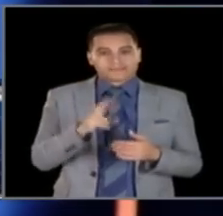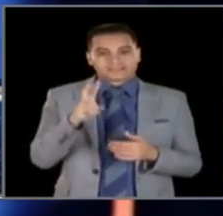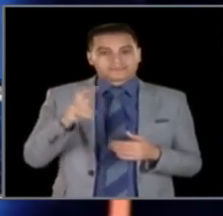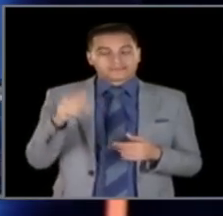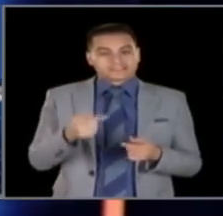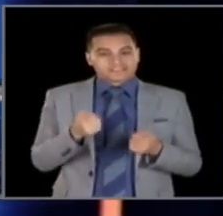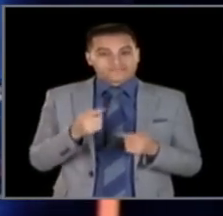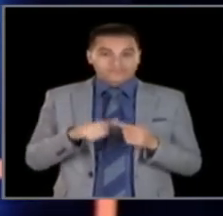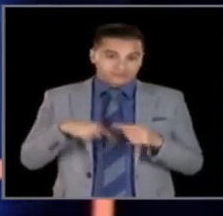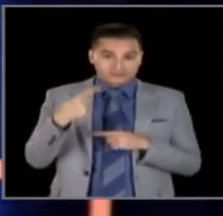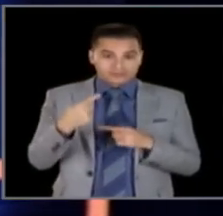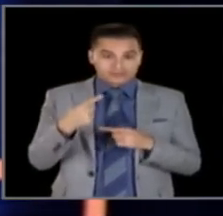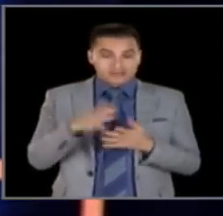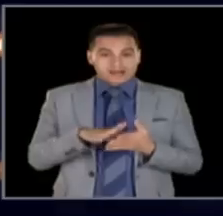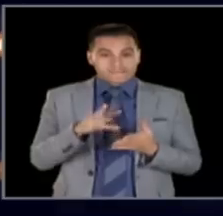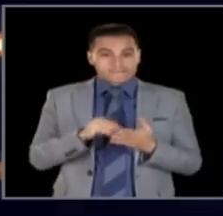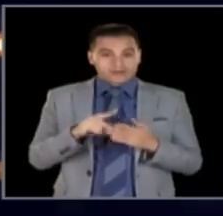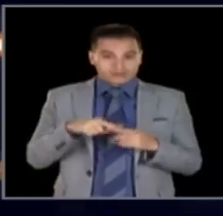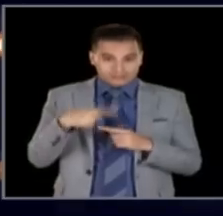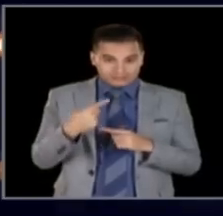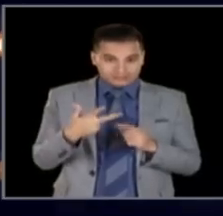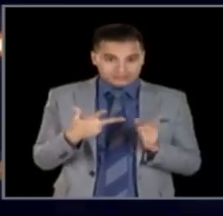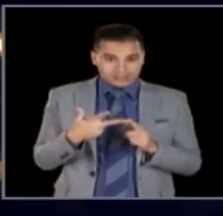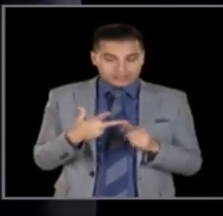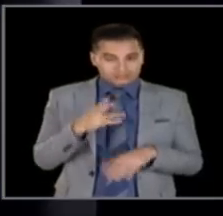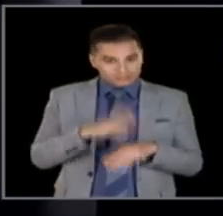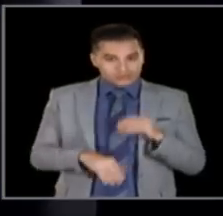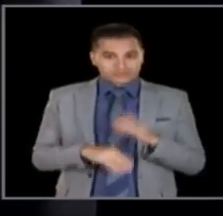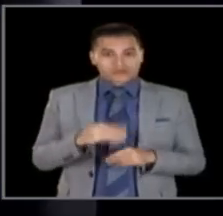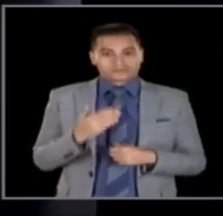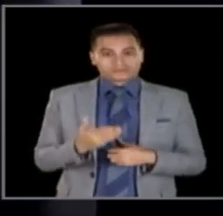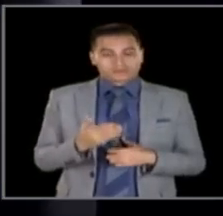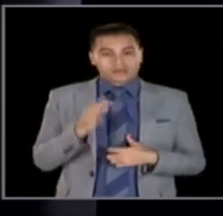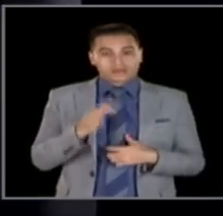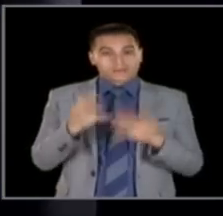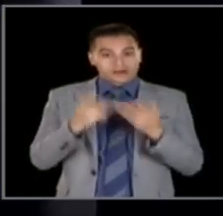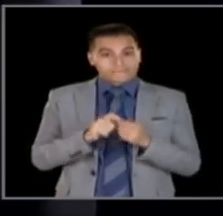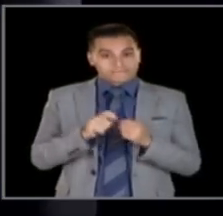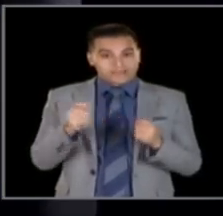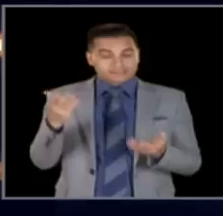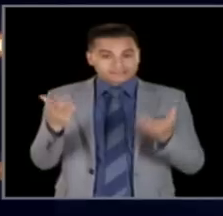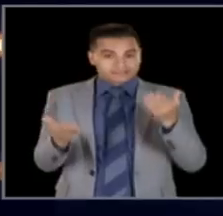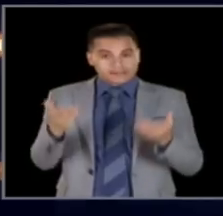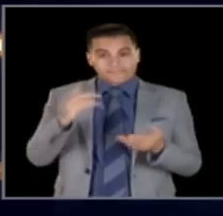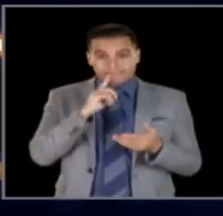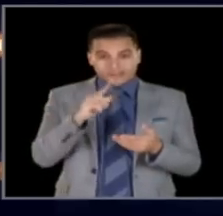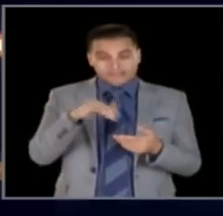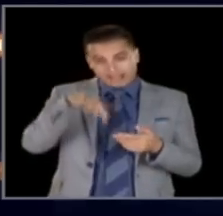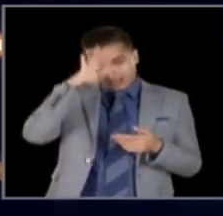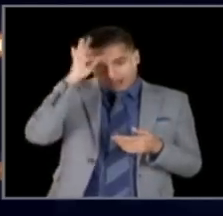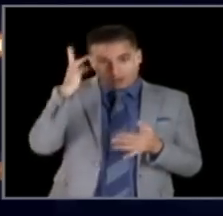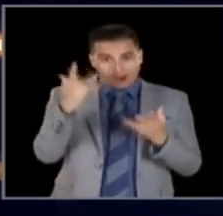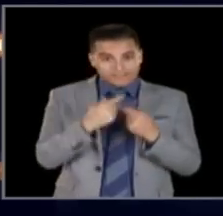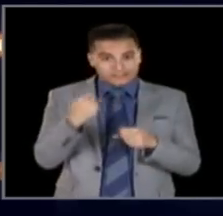3 7 هنبتدي الحلقة بداية من الفقرة اللي جاية. طبعا النتيجة بعيدة، ولكن لو